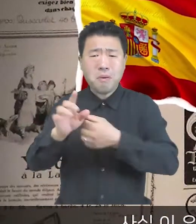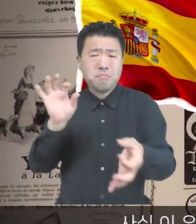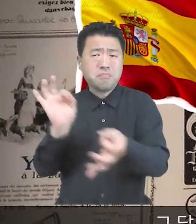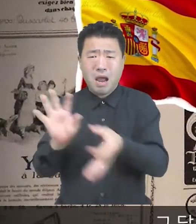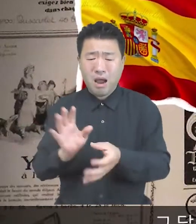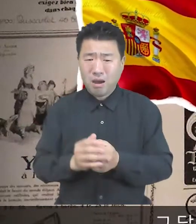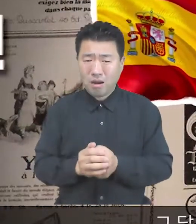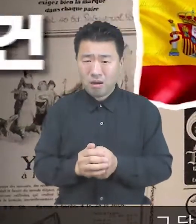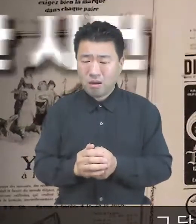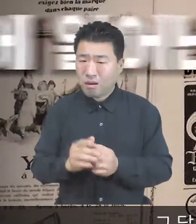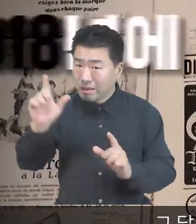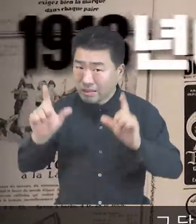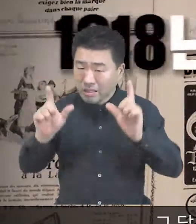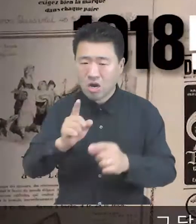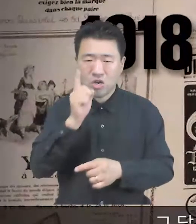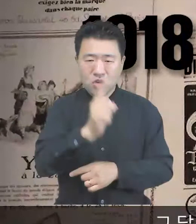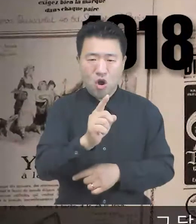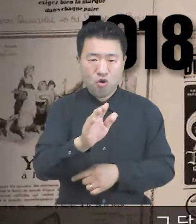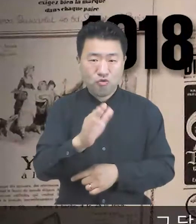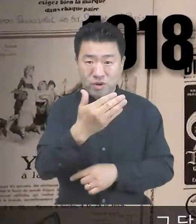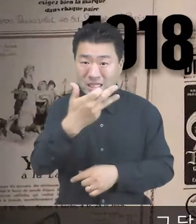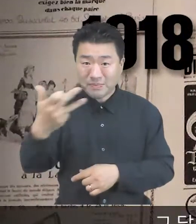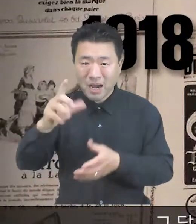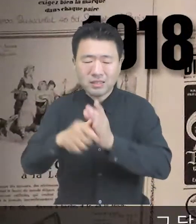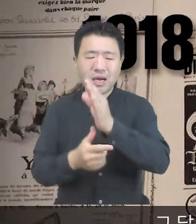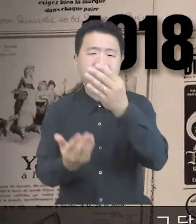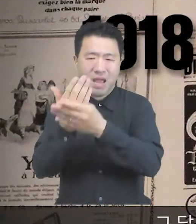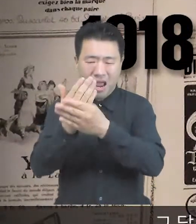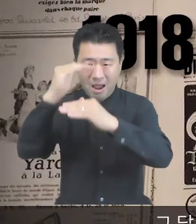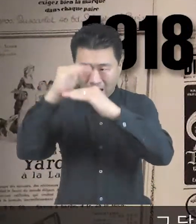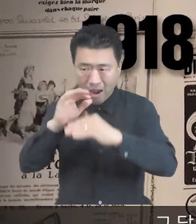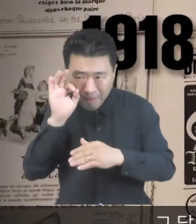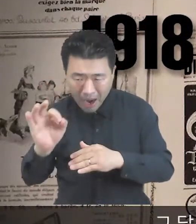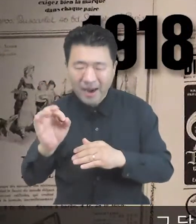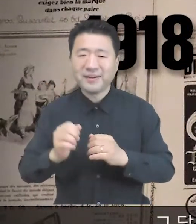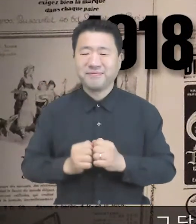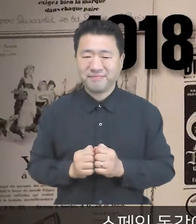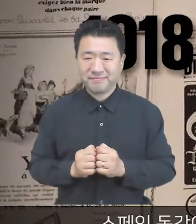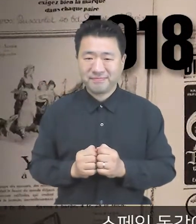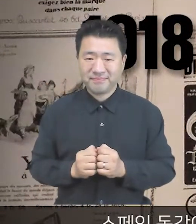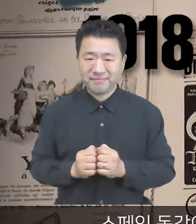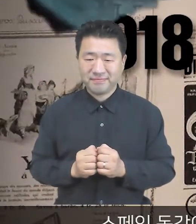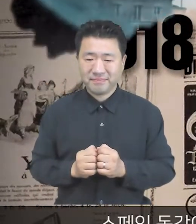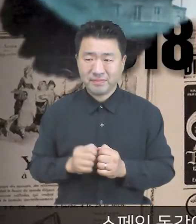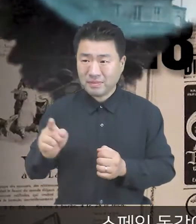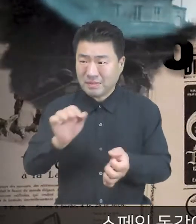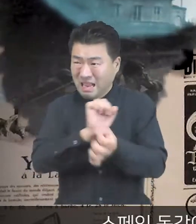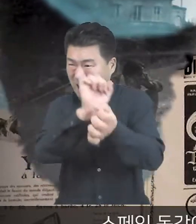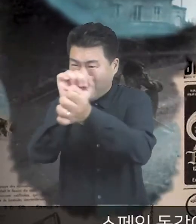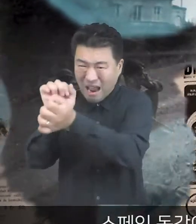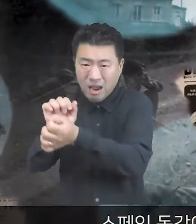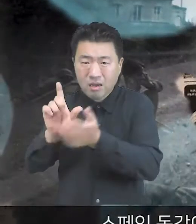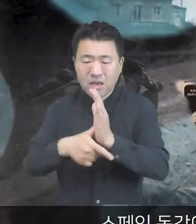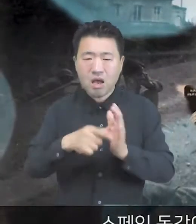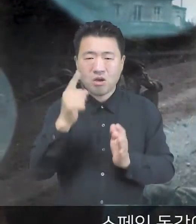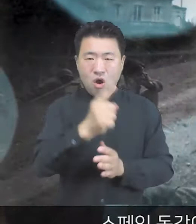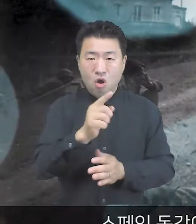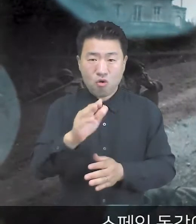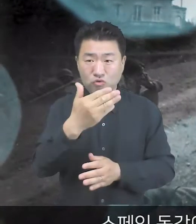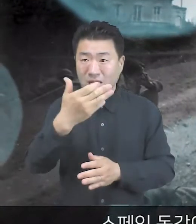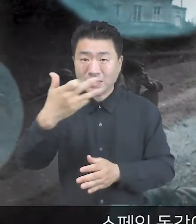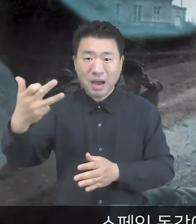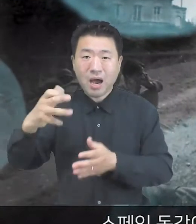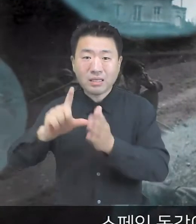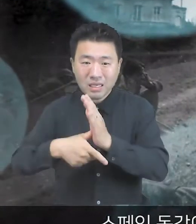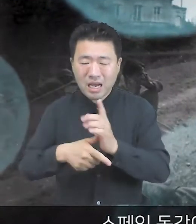말이에요. 그 답은 1918년에 일어난 사건에서 찾을 수 있습니다. 스페인 독감이 유행처럼 번진